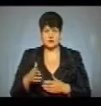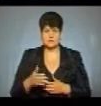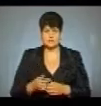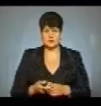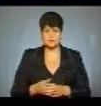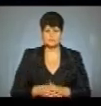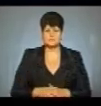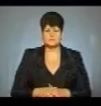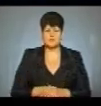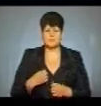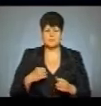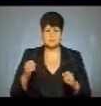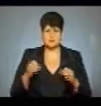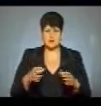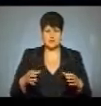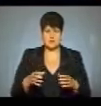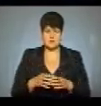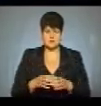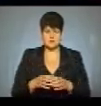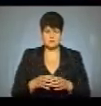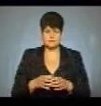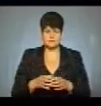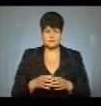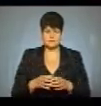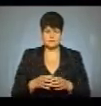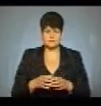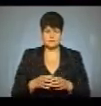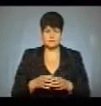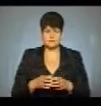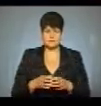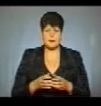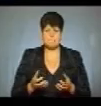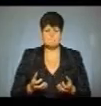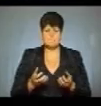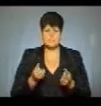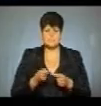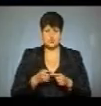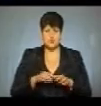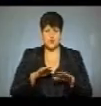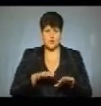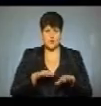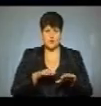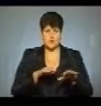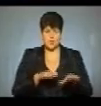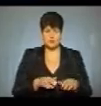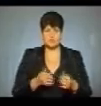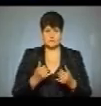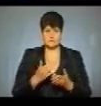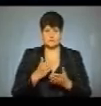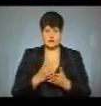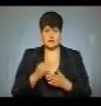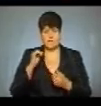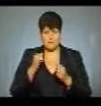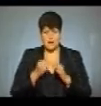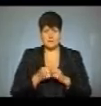позиція моя. Ми зібралися разом в... Скажімо, підтримувати оцю колону, цей марш, який сьогодні відбувається, в